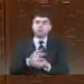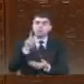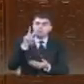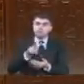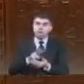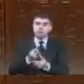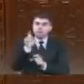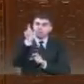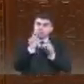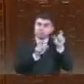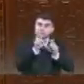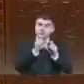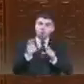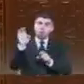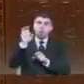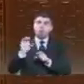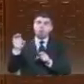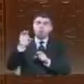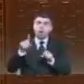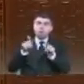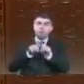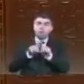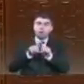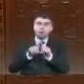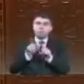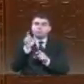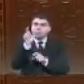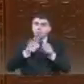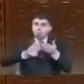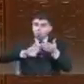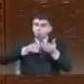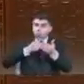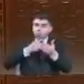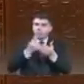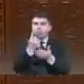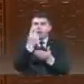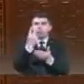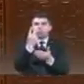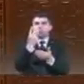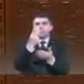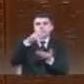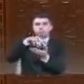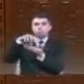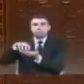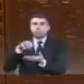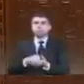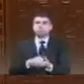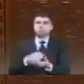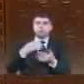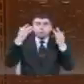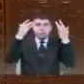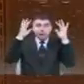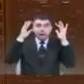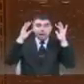من الدول الغربية هناك تنامي عند البعض وليس عند الجامعة لأن هناك كذلك مثقفون